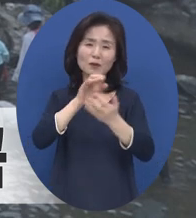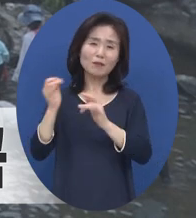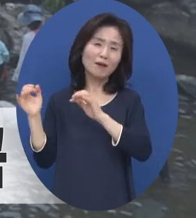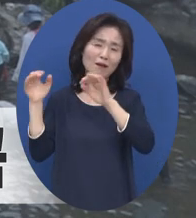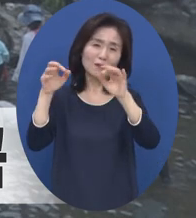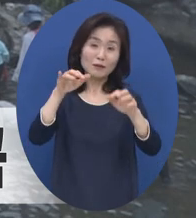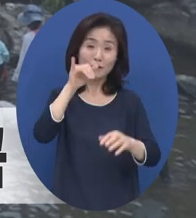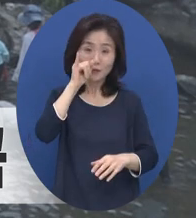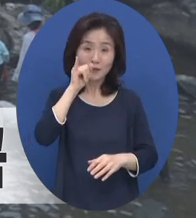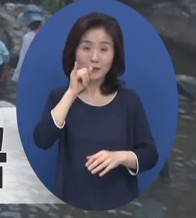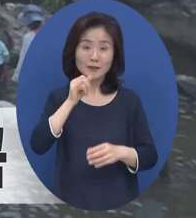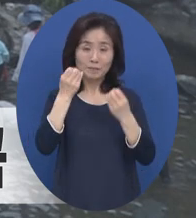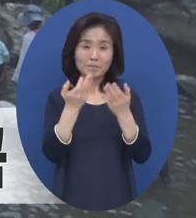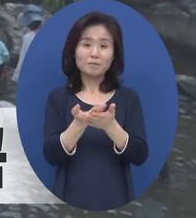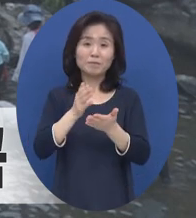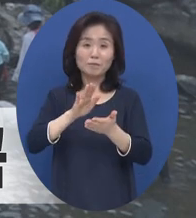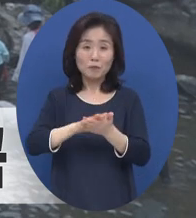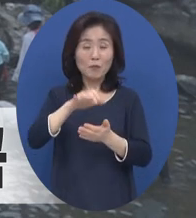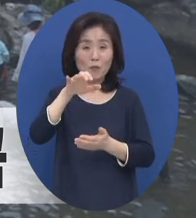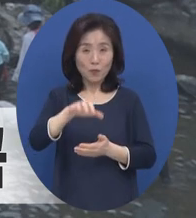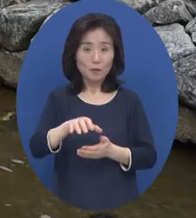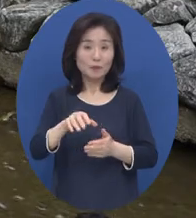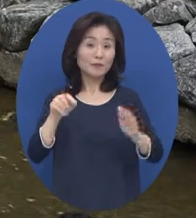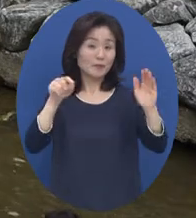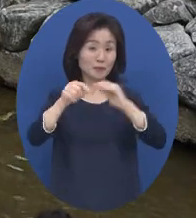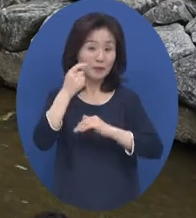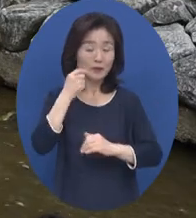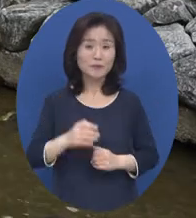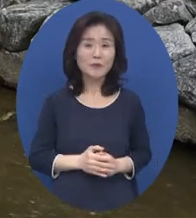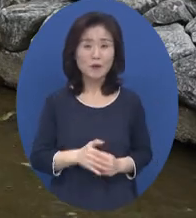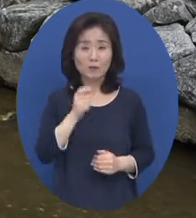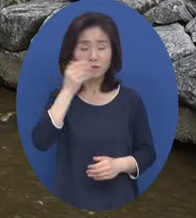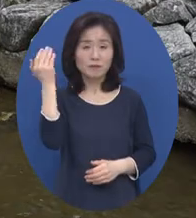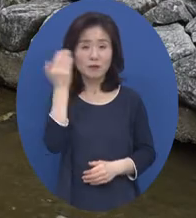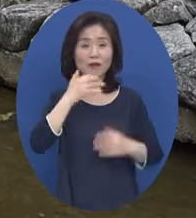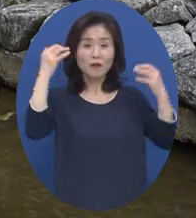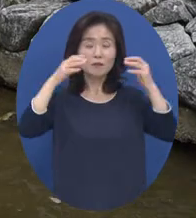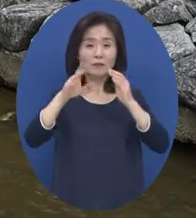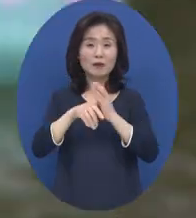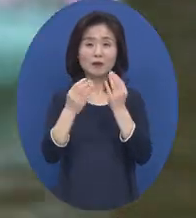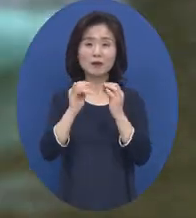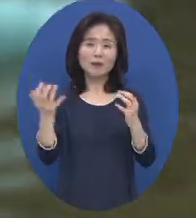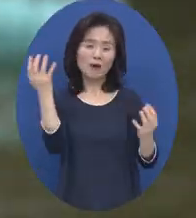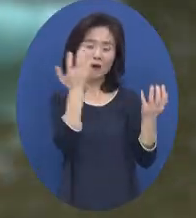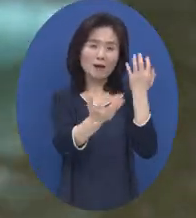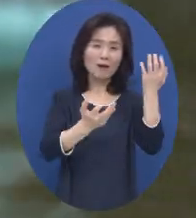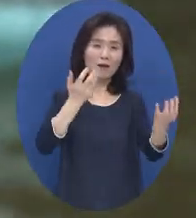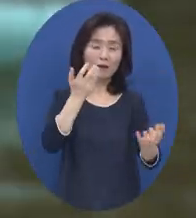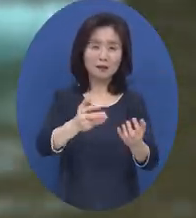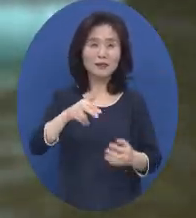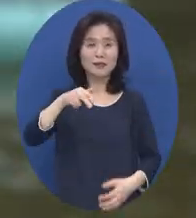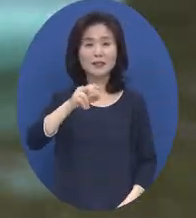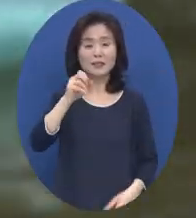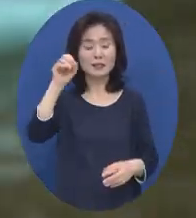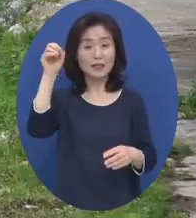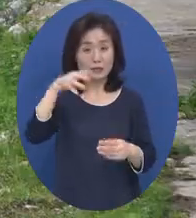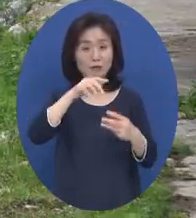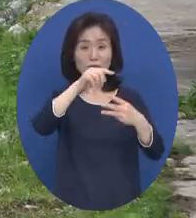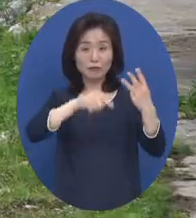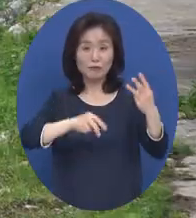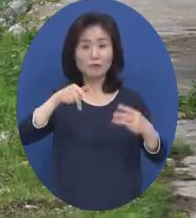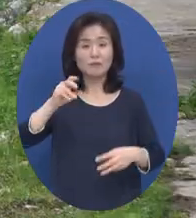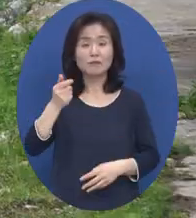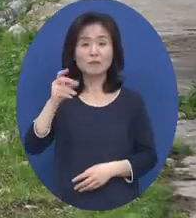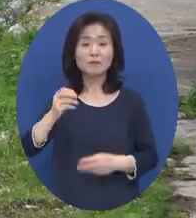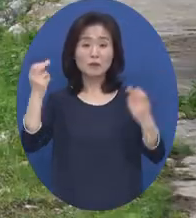단장한양주 장흥계곡을방문했다. 양주장흥곡은 여름철맑은물을찾아많은사람들이찾는곳입니다 .